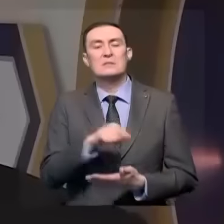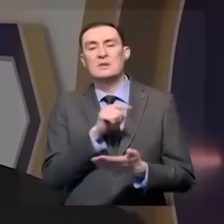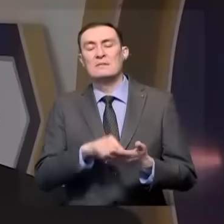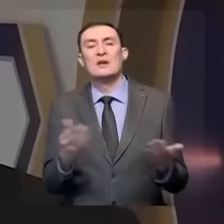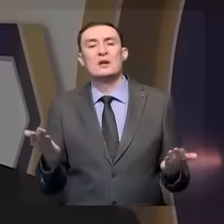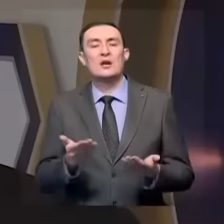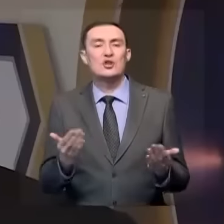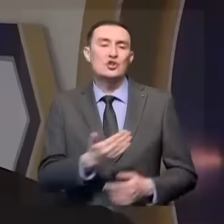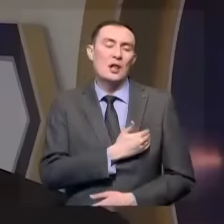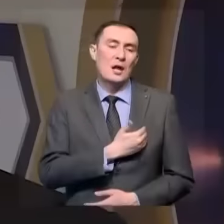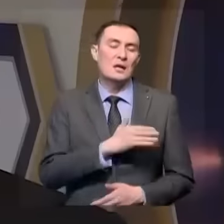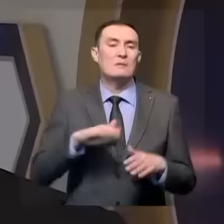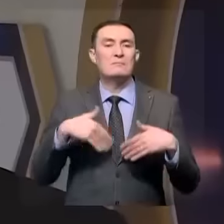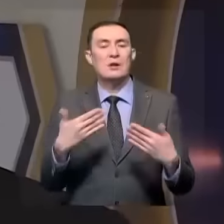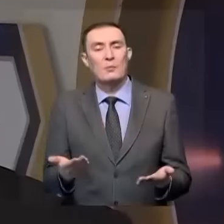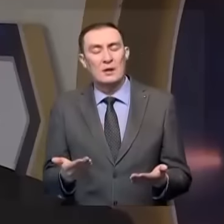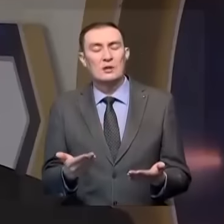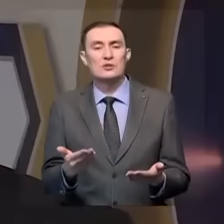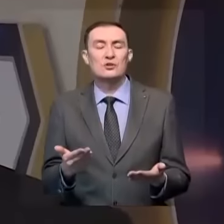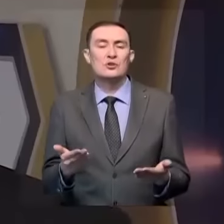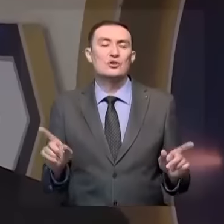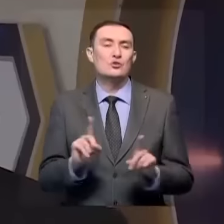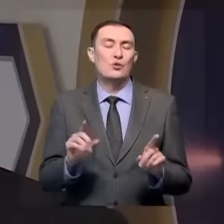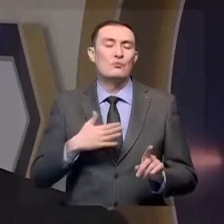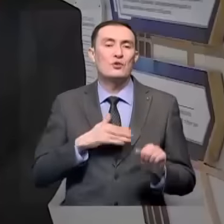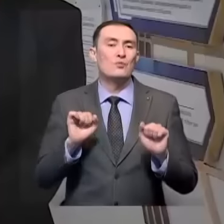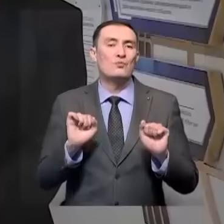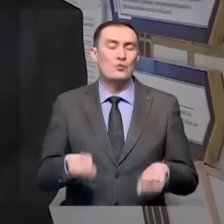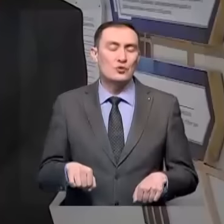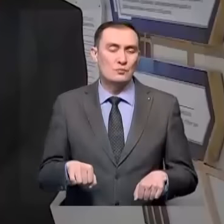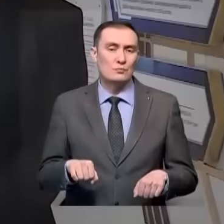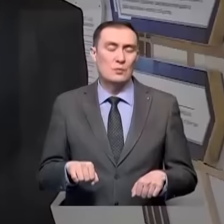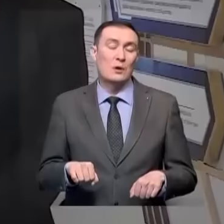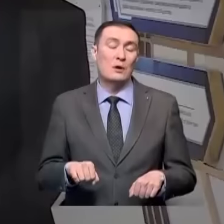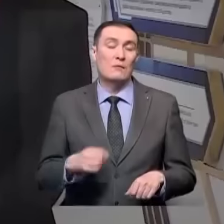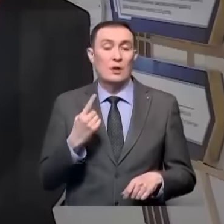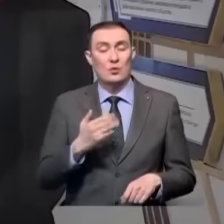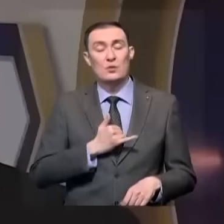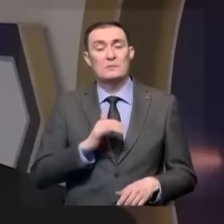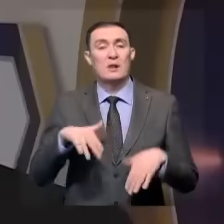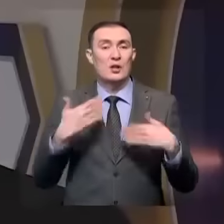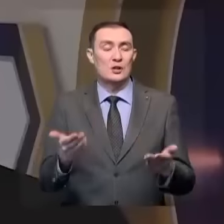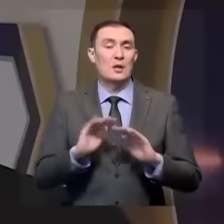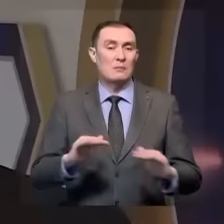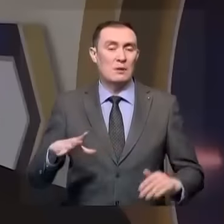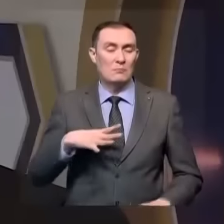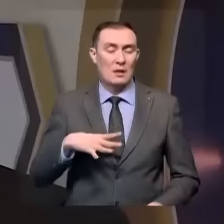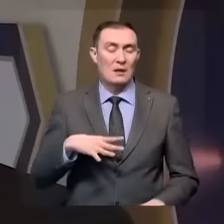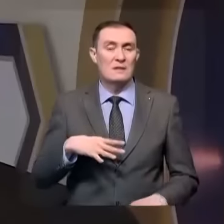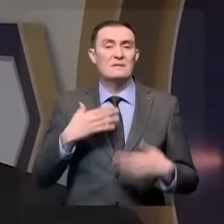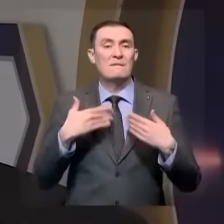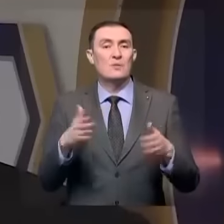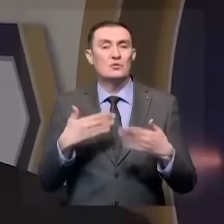какие рекомендации, какие предложения мы можем для них озвучить. Одним из предложений наших учеников выпускных